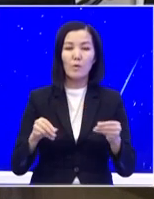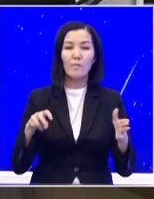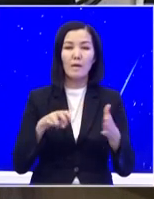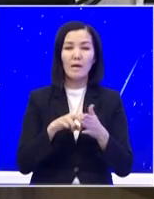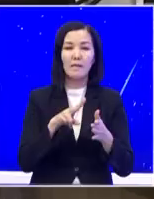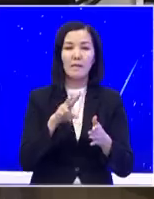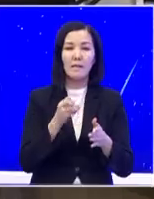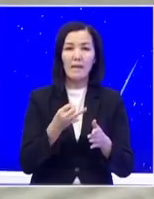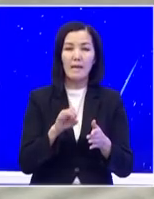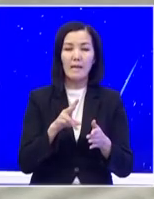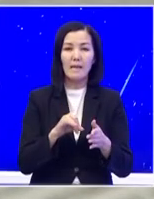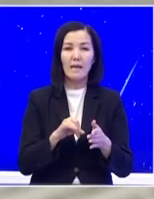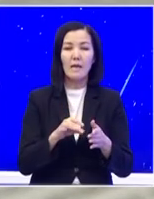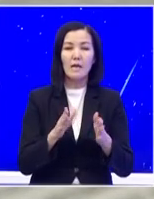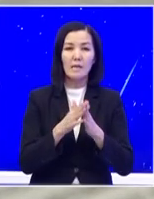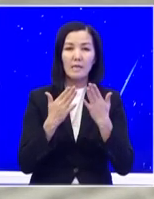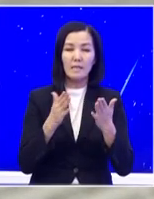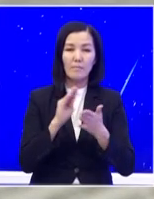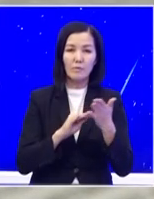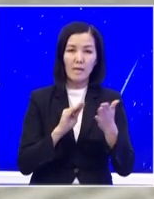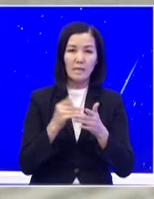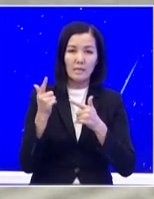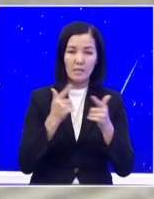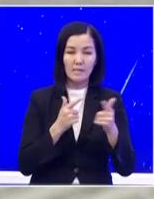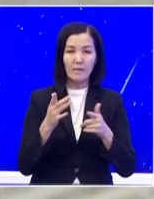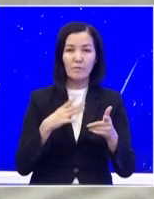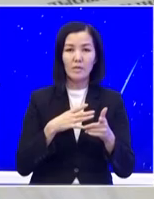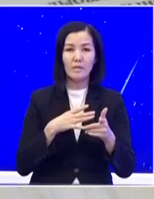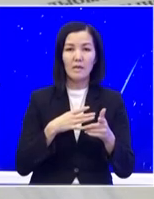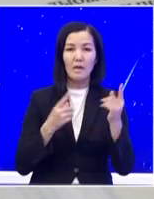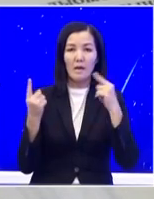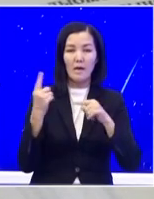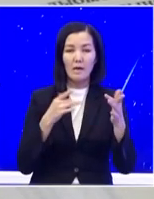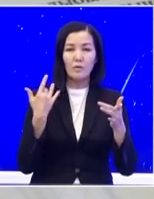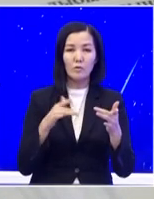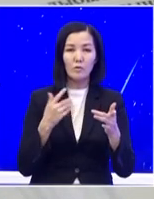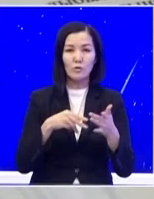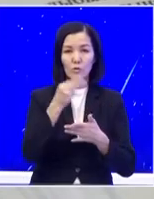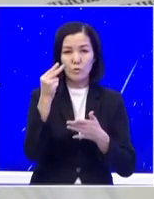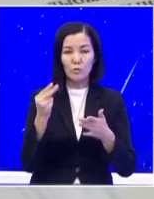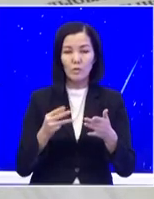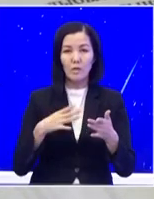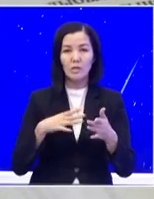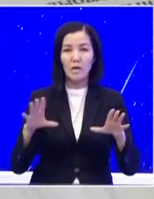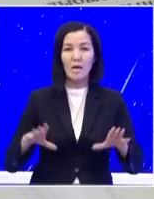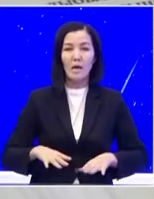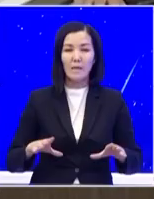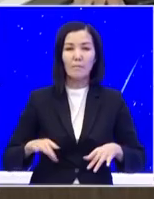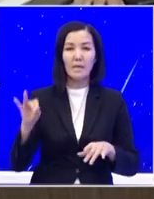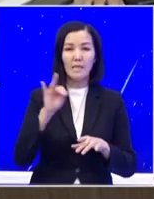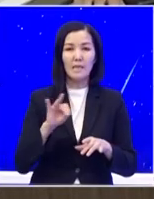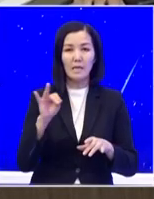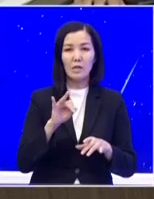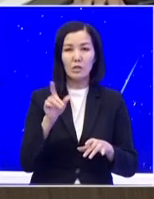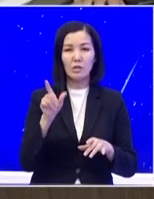Ләйлә, Кене жирен деген жыр жинақтары басылып шықты. Жұматай ақындық күйшілігінен бөлек суретші, атбегі тарихшы болатын.